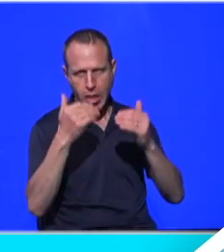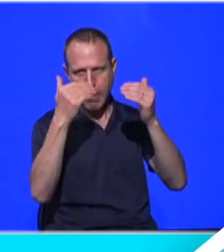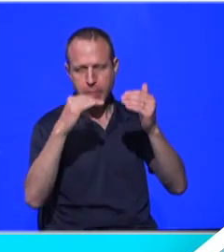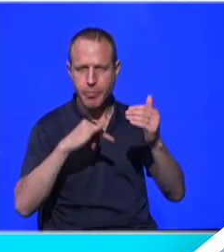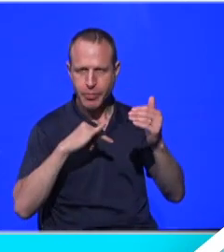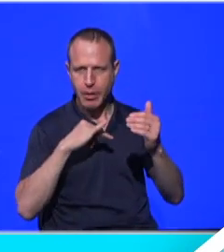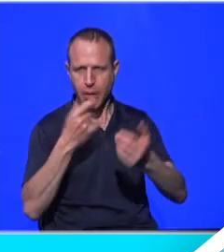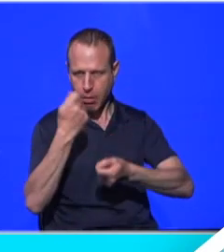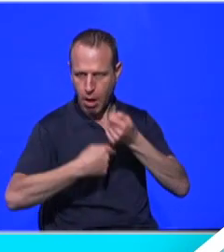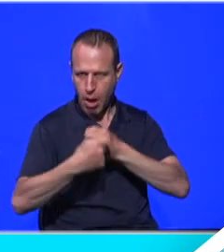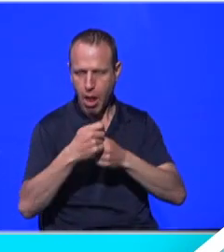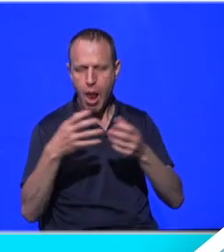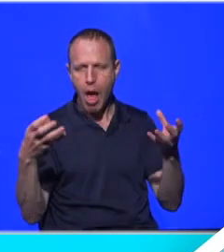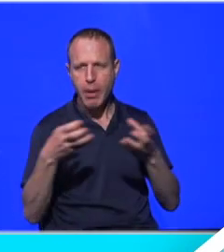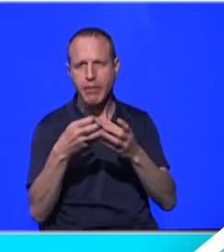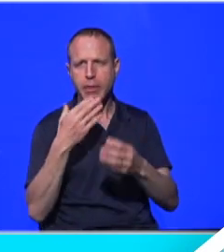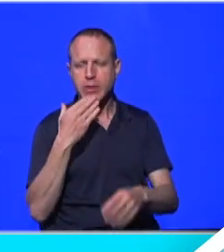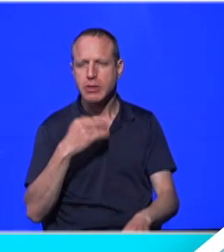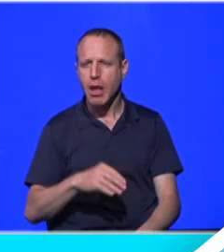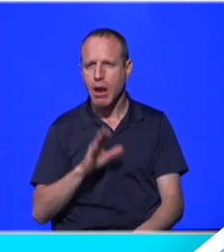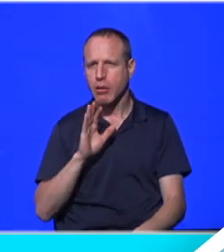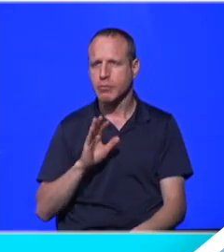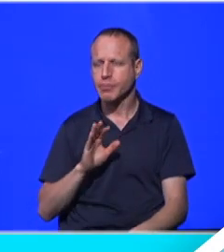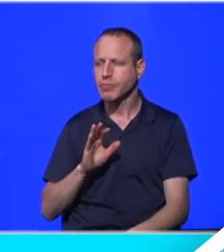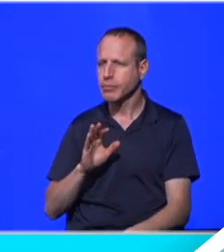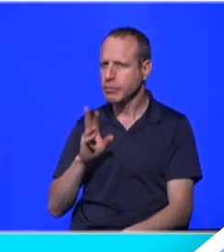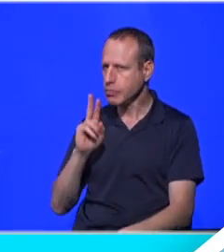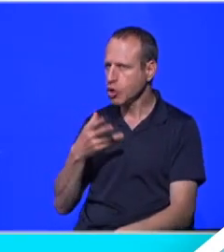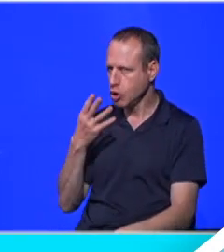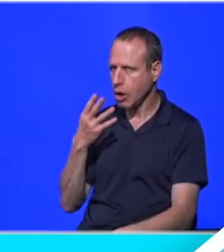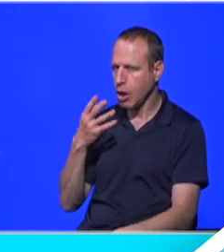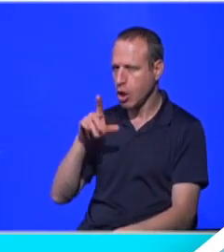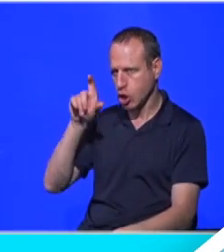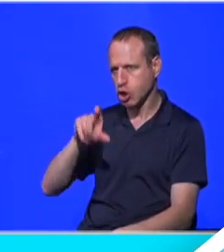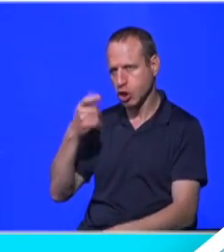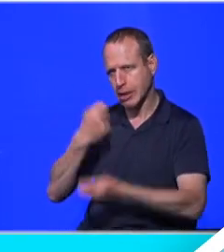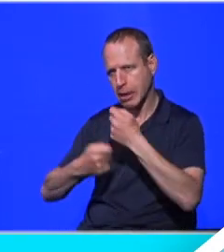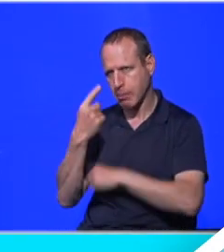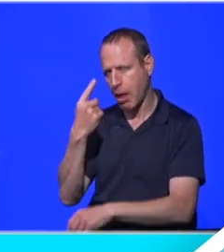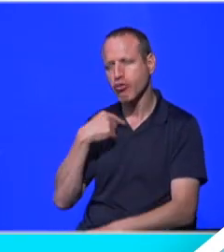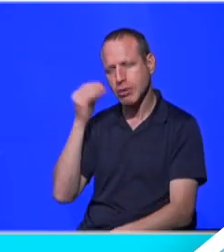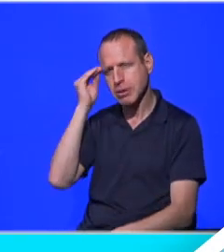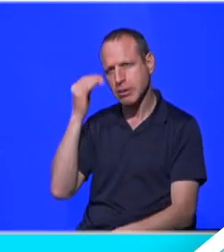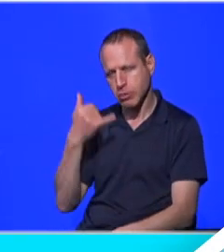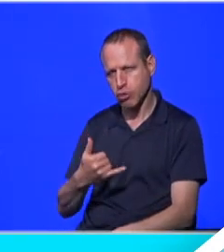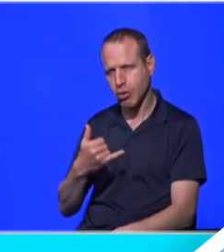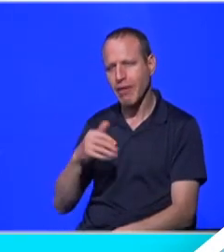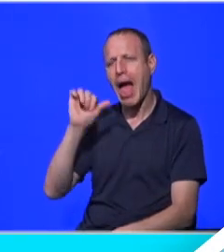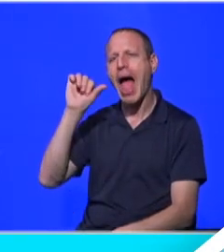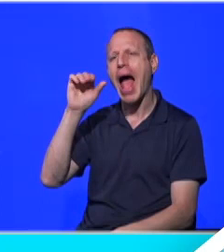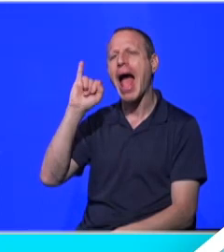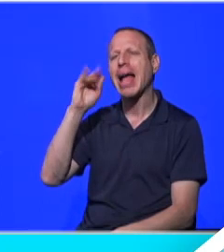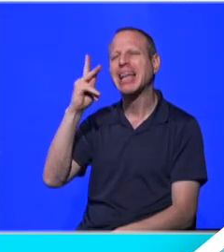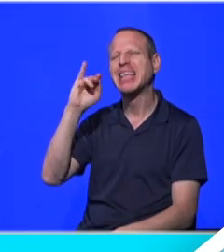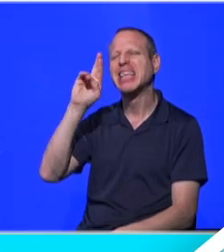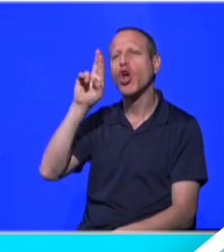את ענייני הכלכלה והחברה בישראל. ויש איש עסקים... יש עסקים אחד לפחות שאני נזכרת כרגע, הקירוב, אבל יש